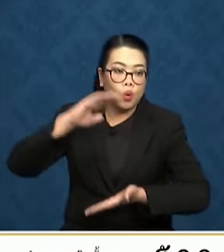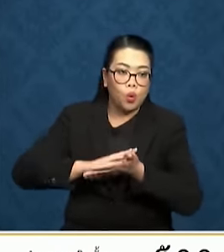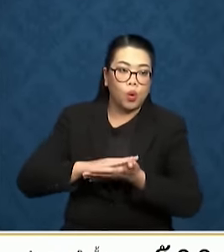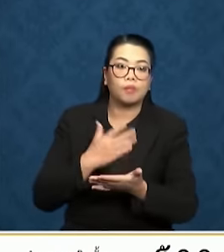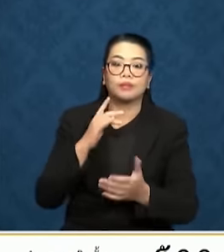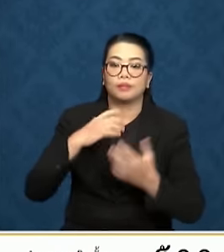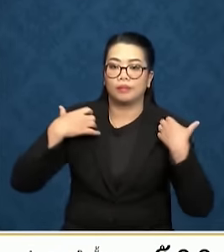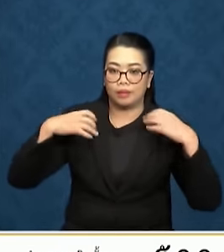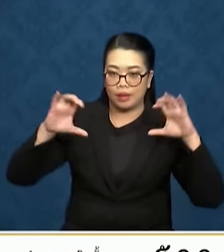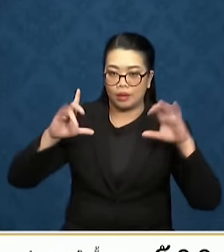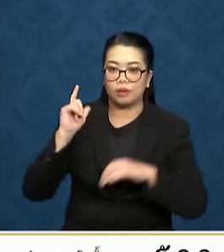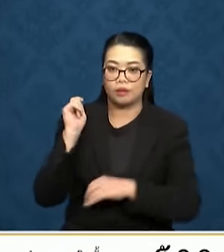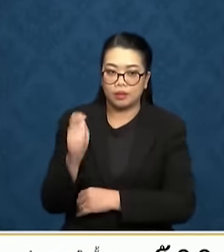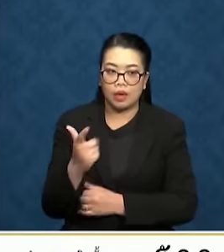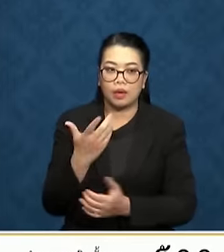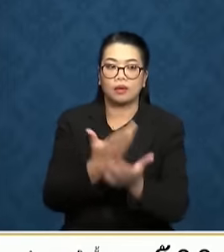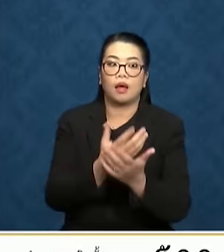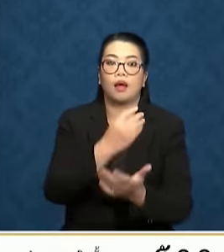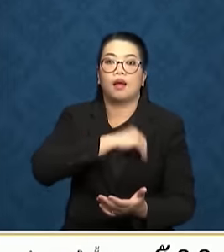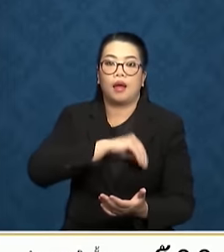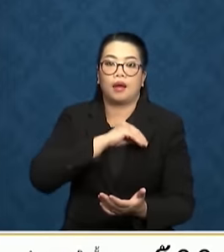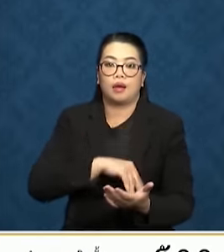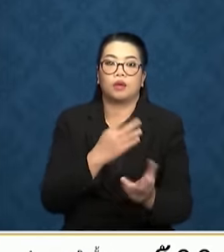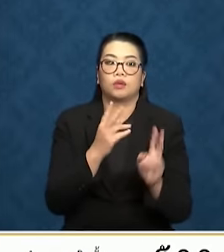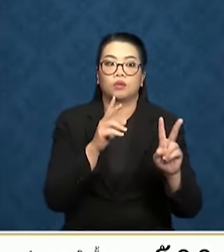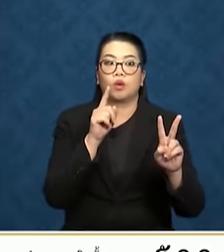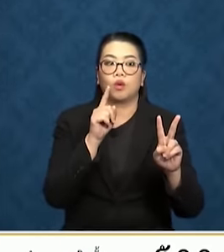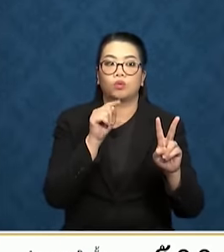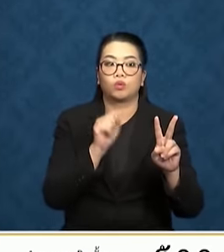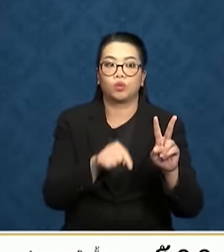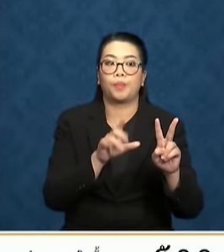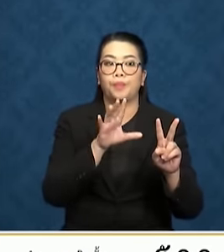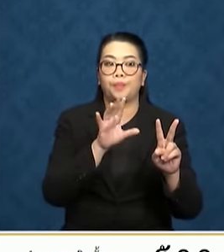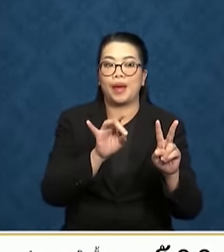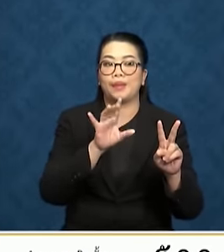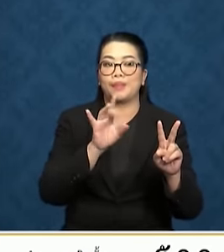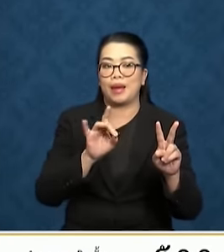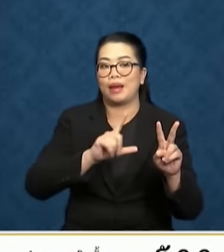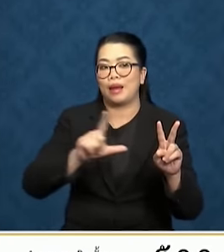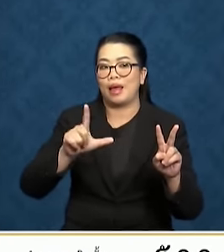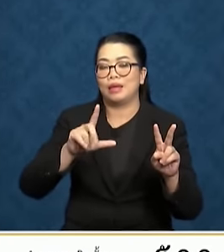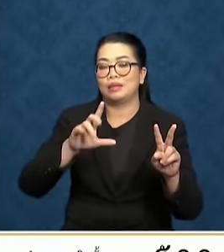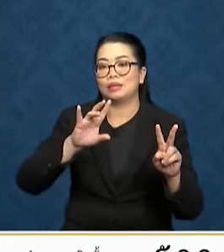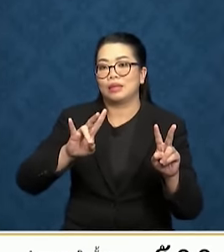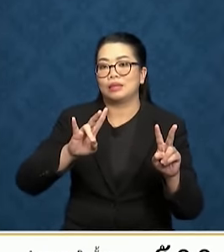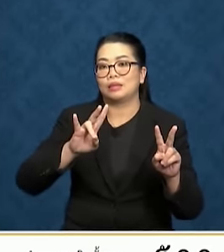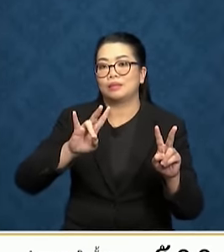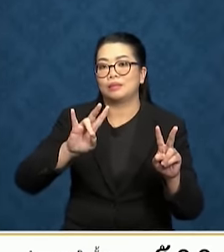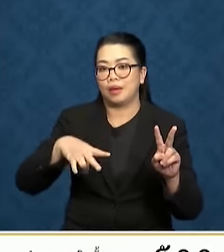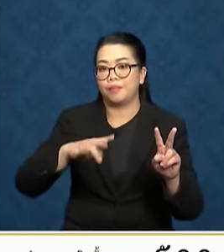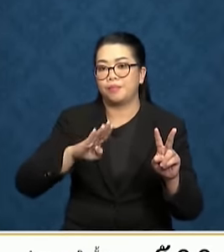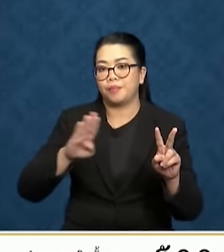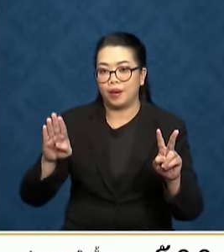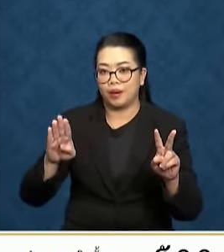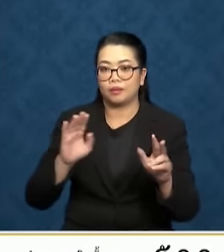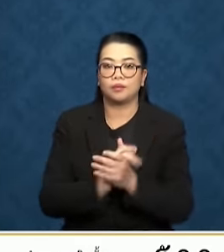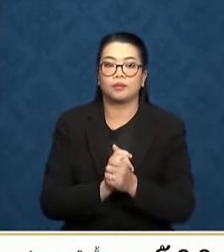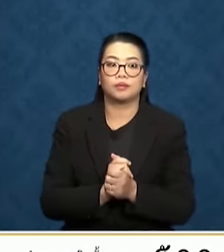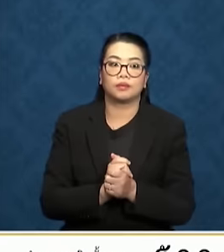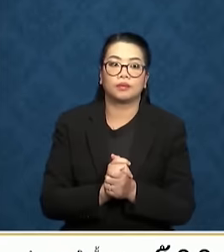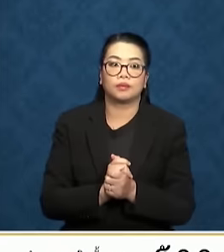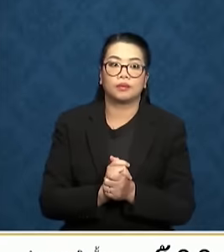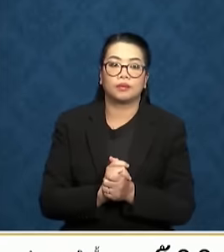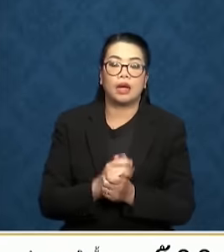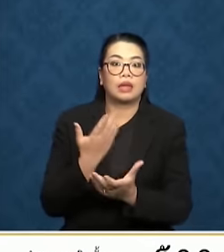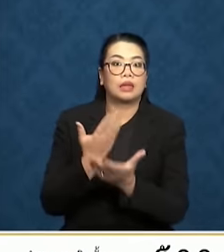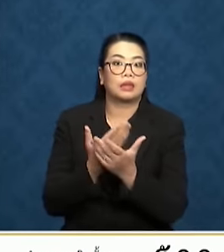รัฐรายได้ของรัฐตอนนี้2.88ล้านล้านบาทนะครับแต่มัน